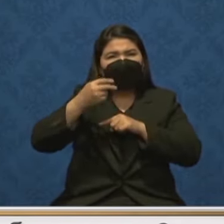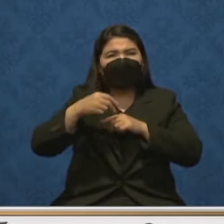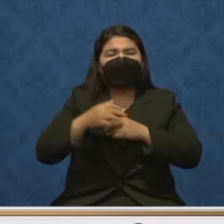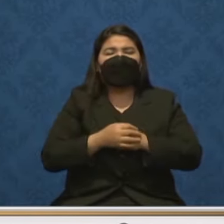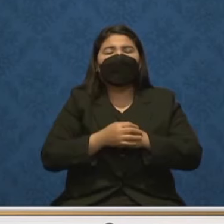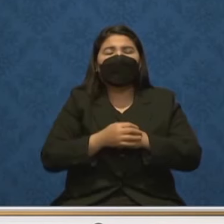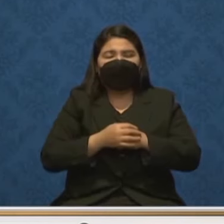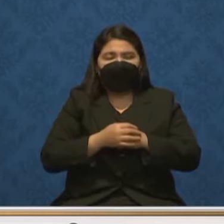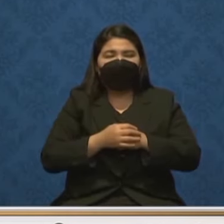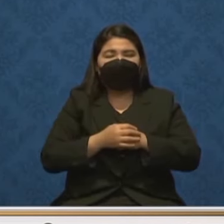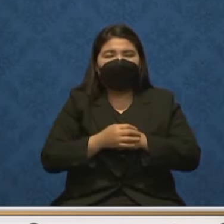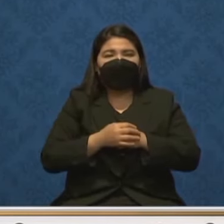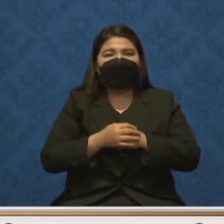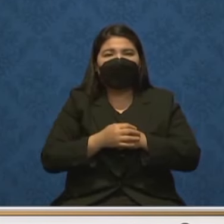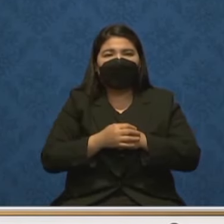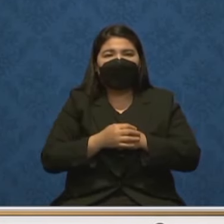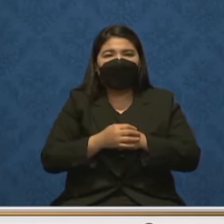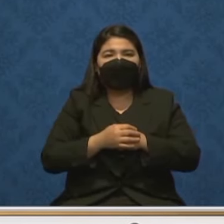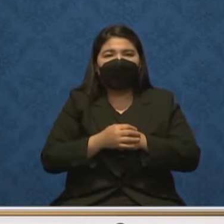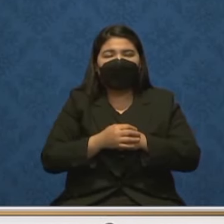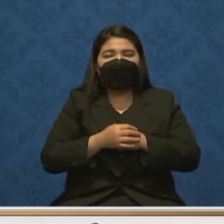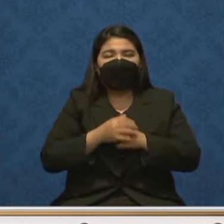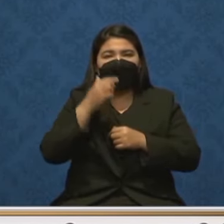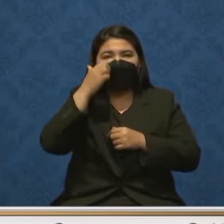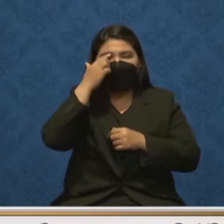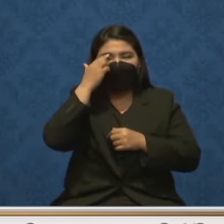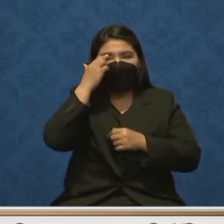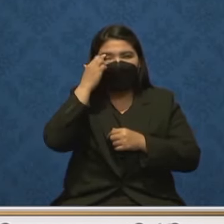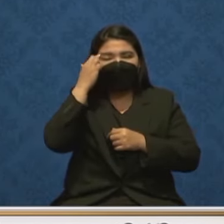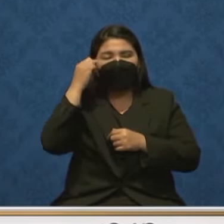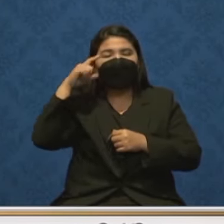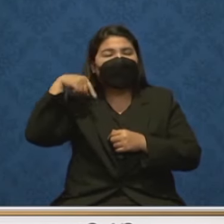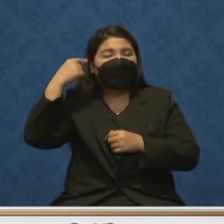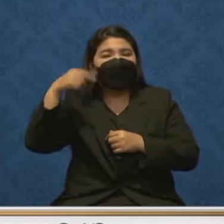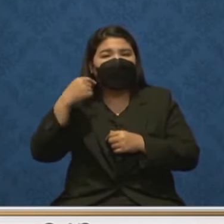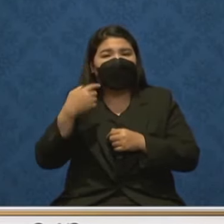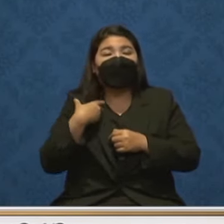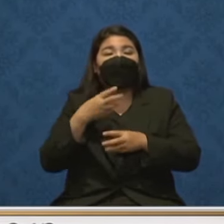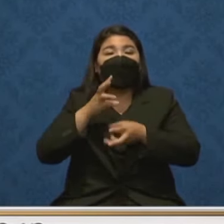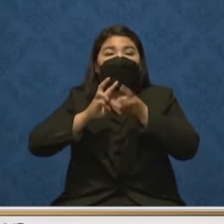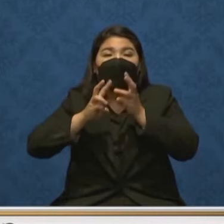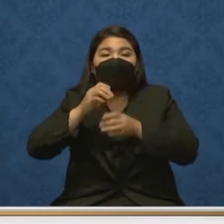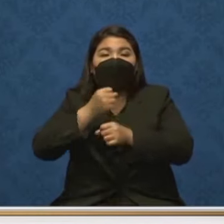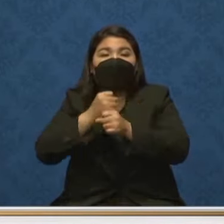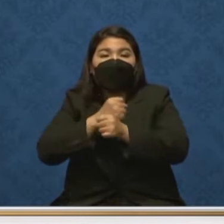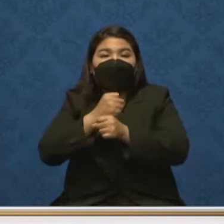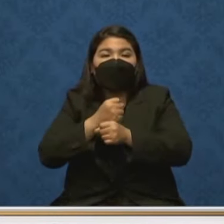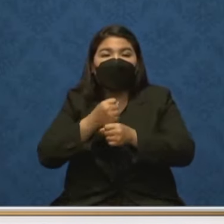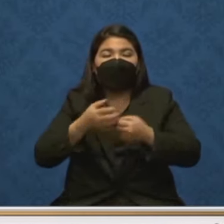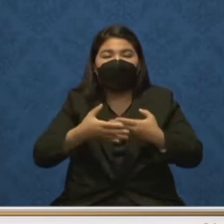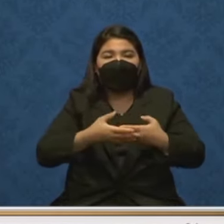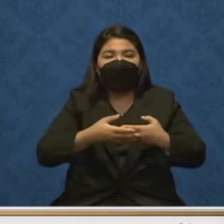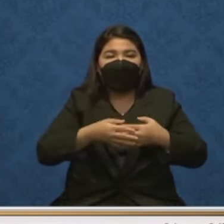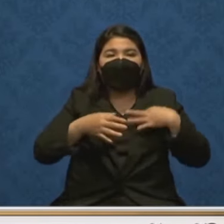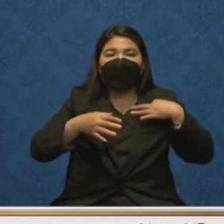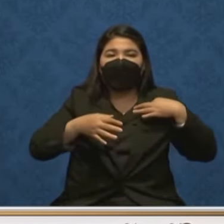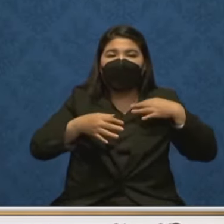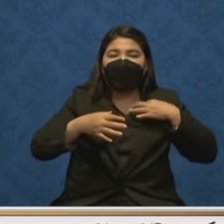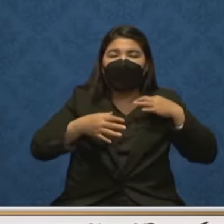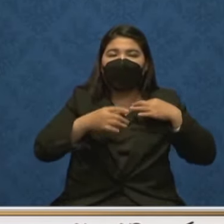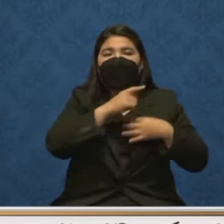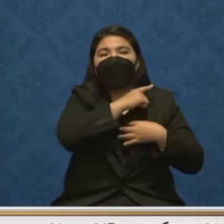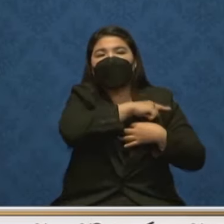ขังหญิงที่ตั้งครรภ์หรือเด็กที่ติดผู้ต้องขังในส่วนของนมผงผ้าอ้อมและอุปกรณ์ของใช้สำหรับเด็กเลย